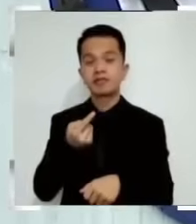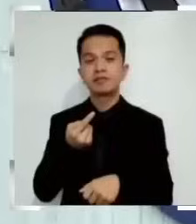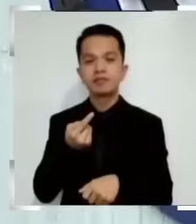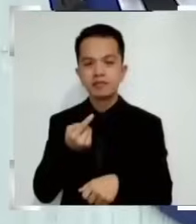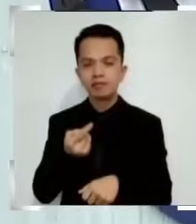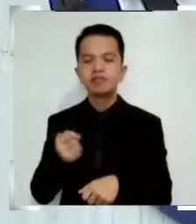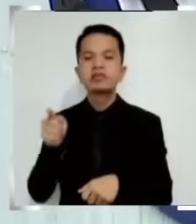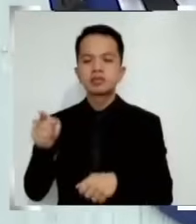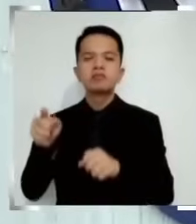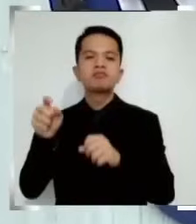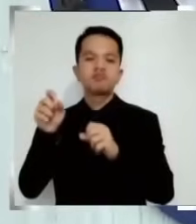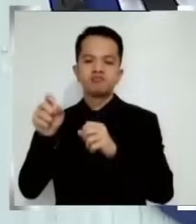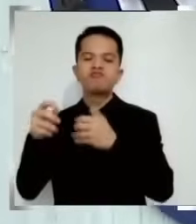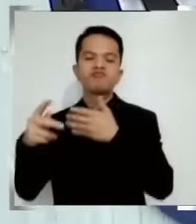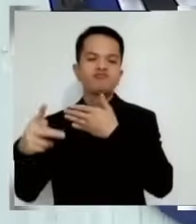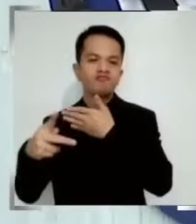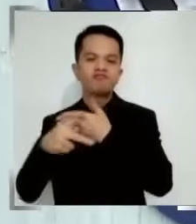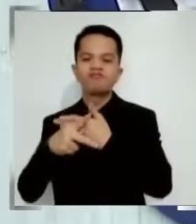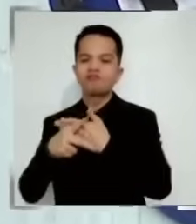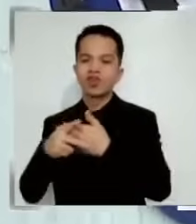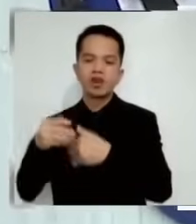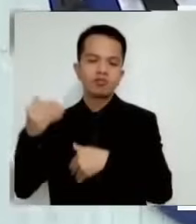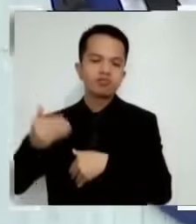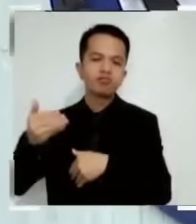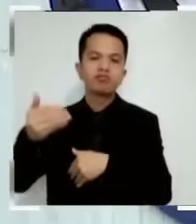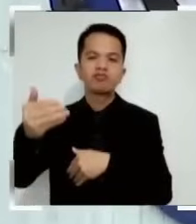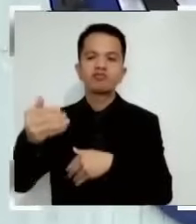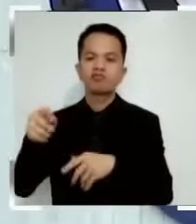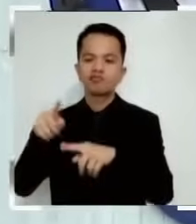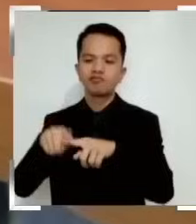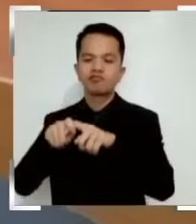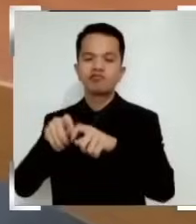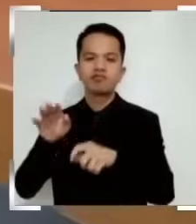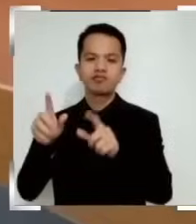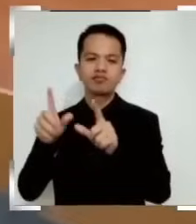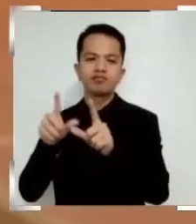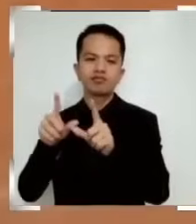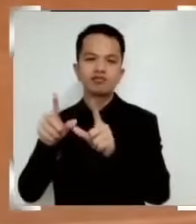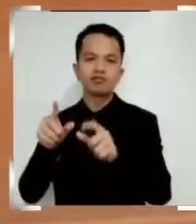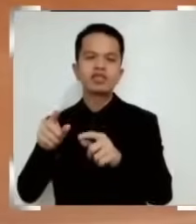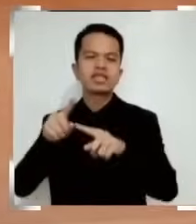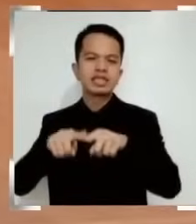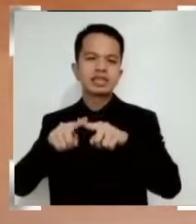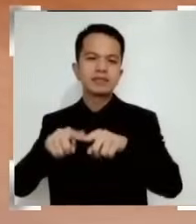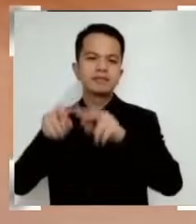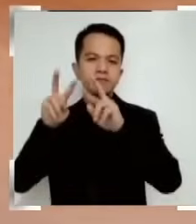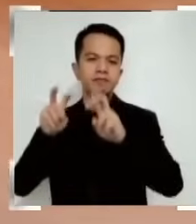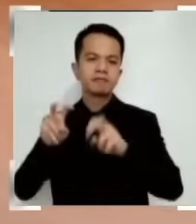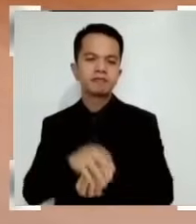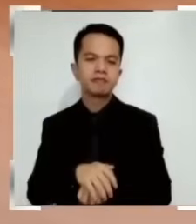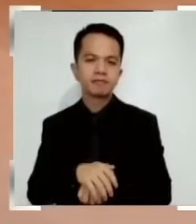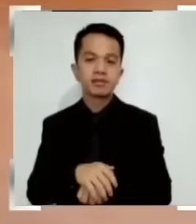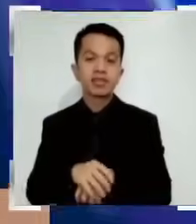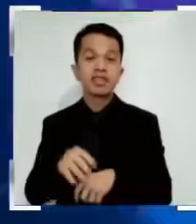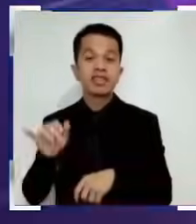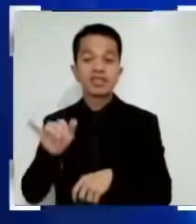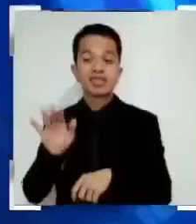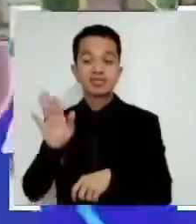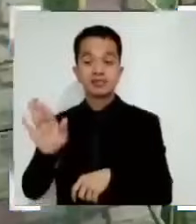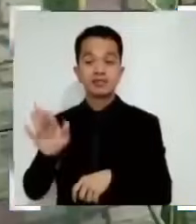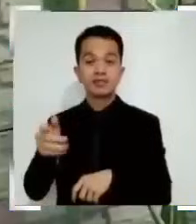permanente ang pagbawi ng kanyang lisensya, depende sa kalalabasan ng investigasyon. Nauna na rin binawi ng PNP ang kanyang lisensya ng